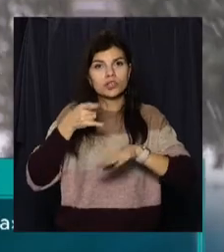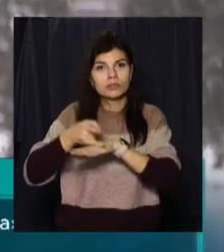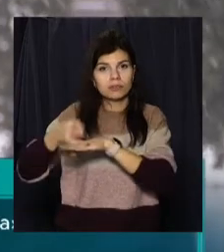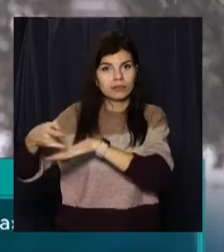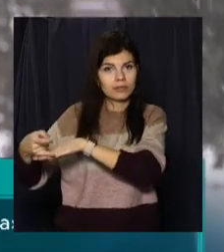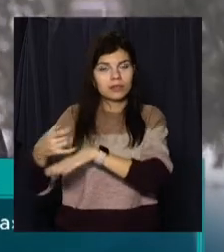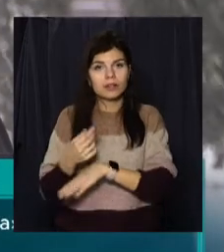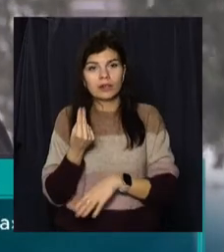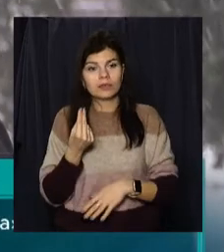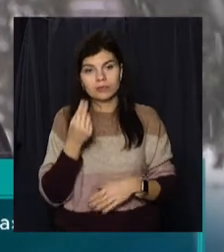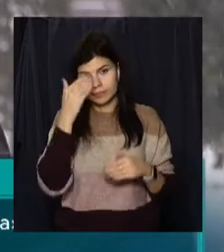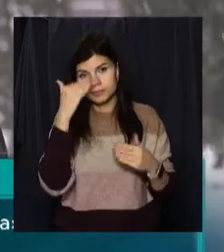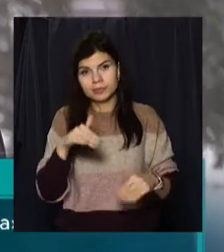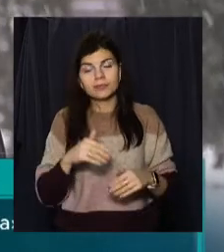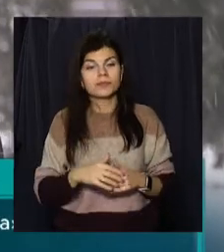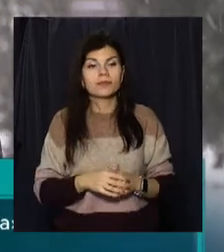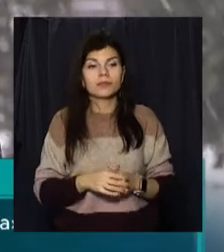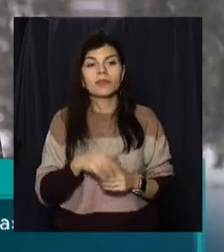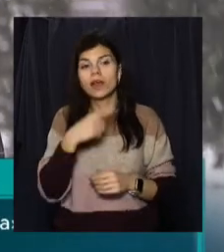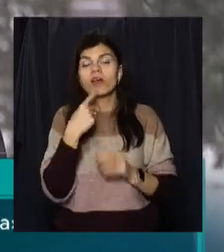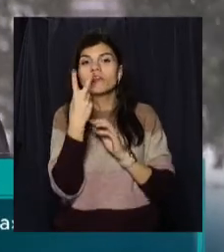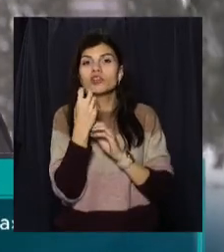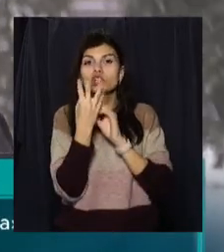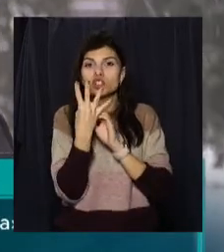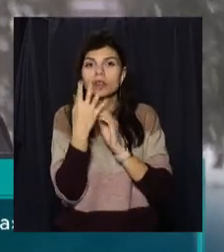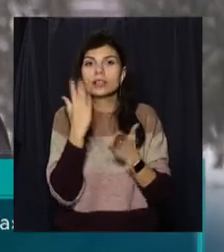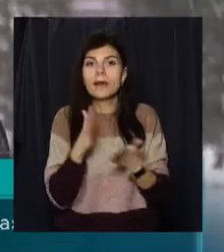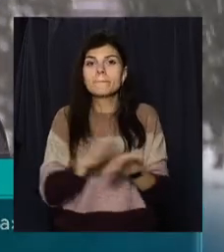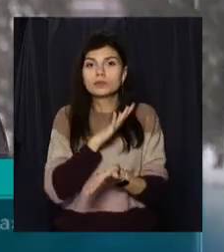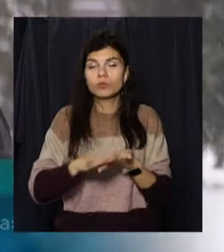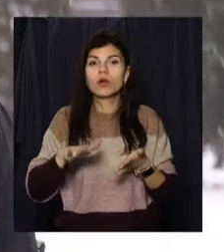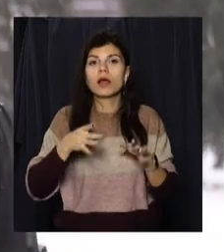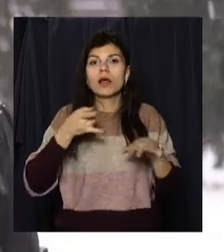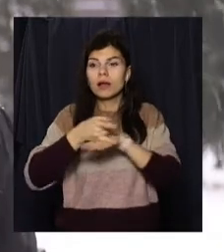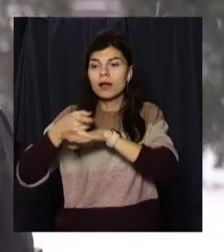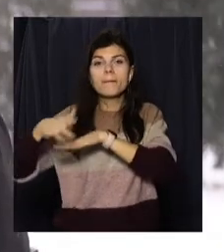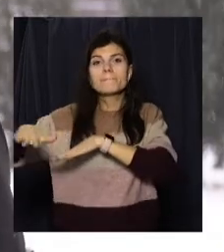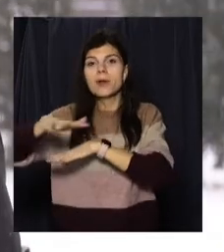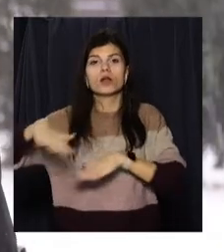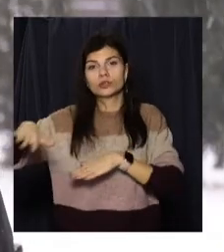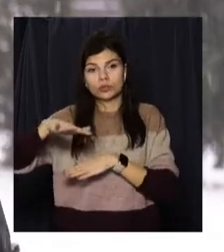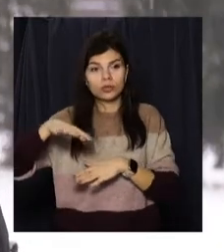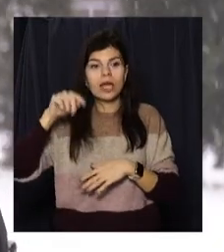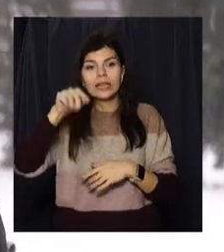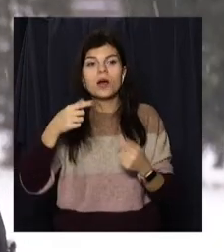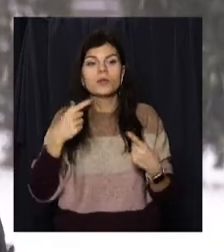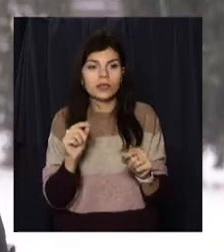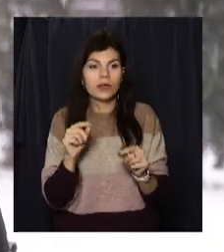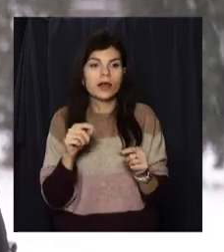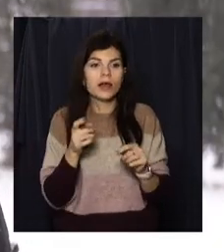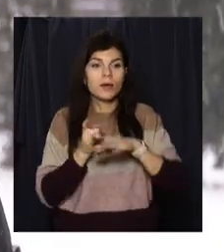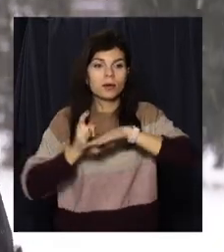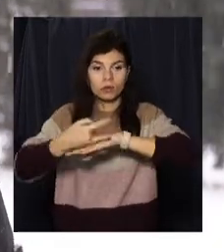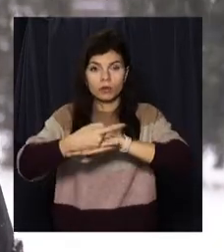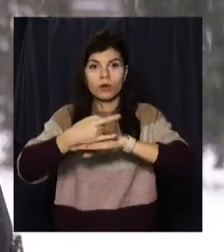Дніпро функціонують 214 безкоштовних майданчиків. для паркування, там, де здійснюється